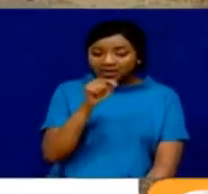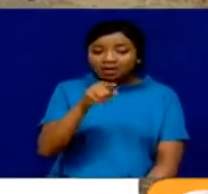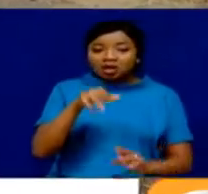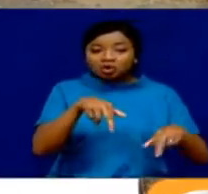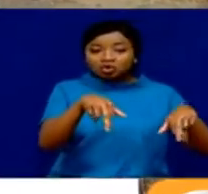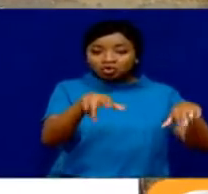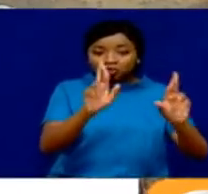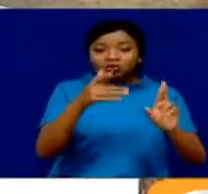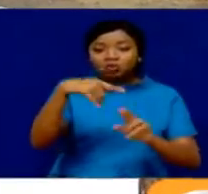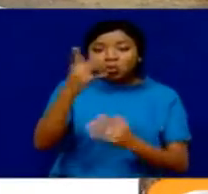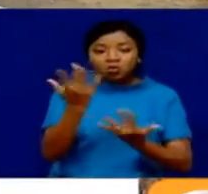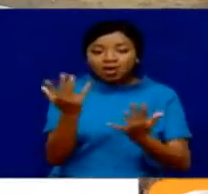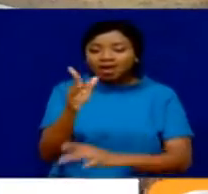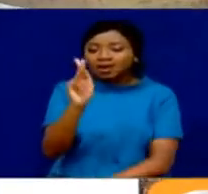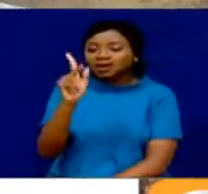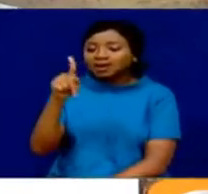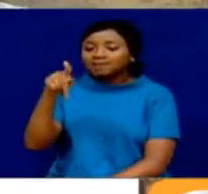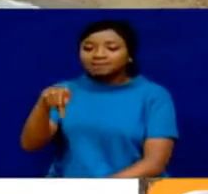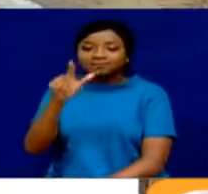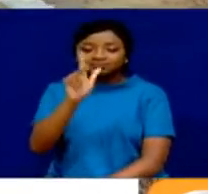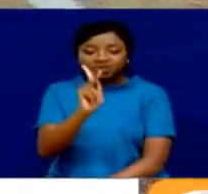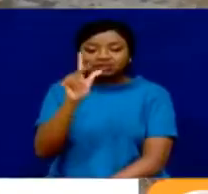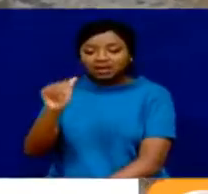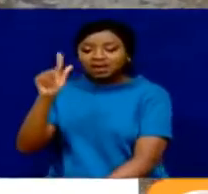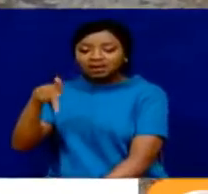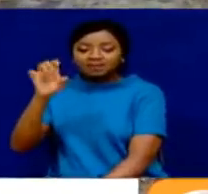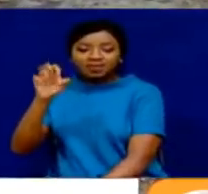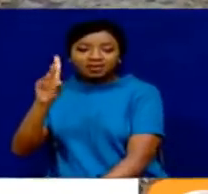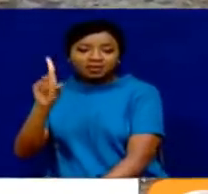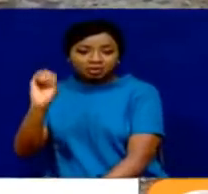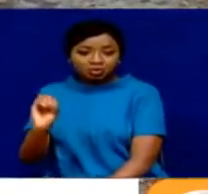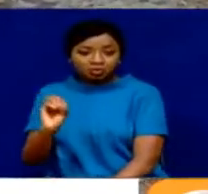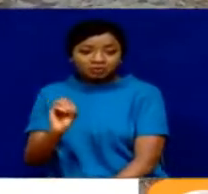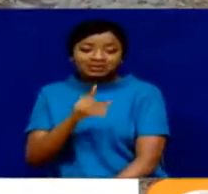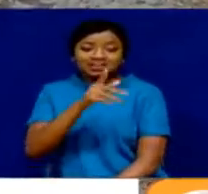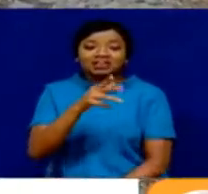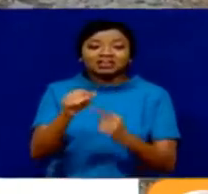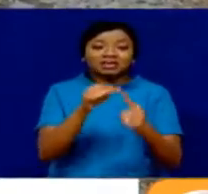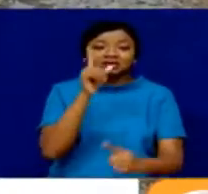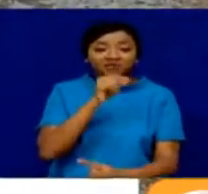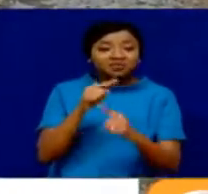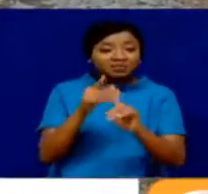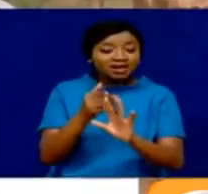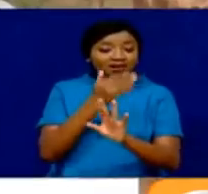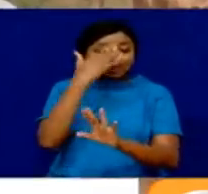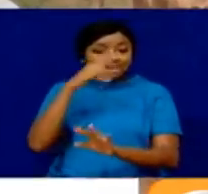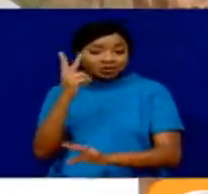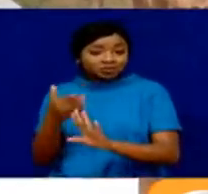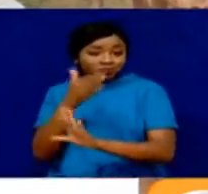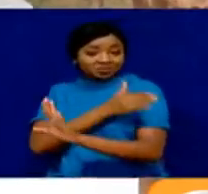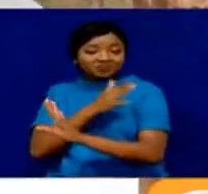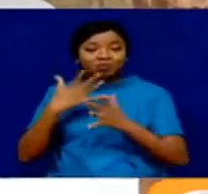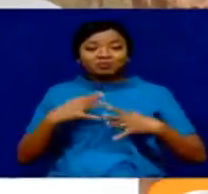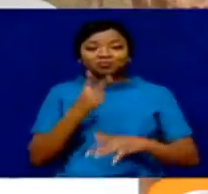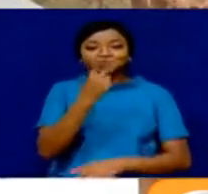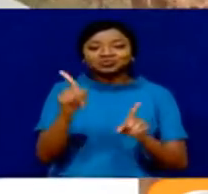barabara ya Lomelo kuelekea Kapedo siku mbili tu baada ya kuuawa kwa watu wawili katika eneo la Naipeto, kaunti ya Turkana.